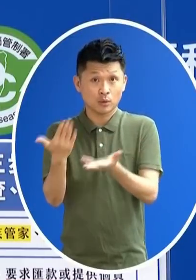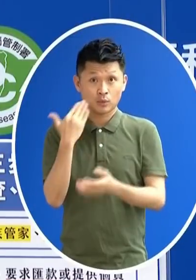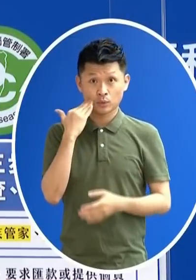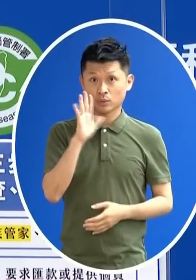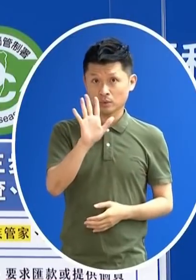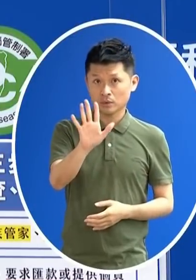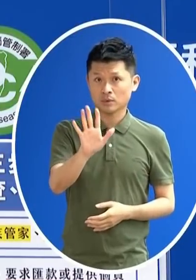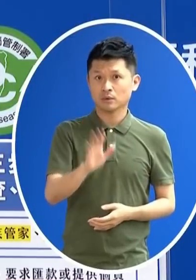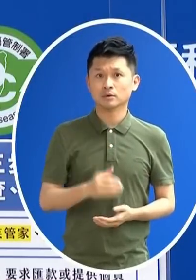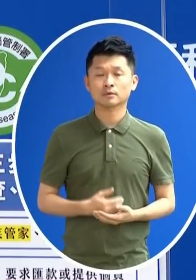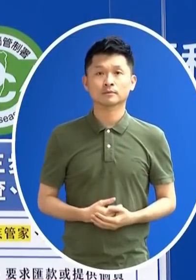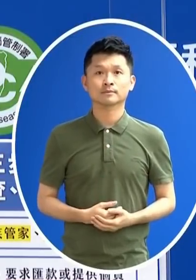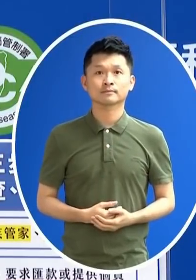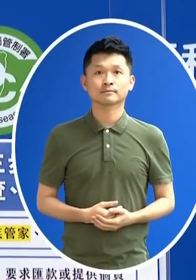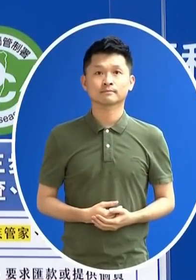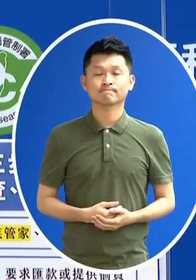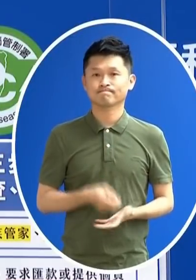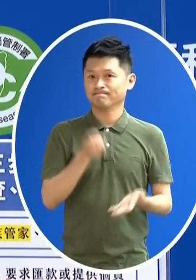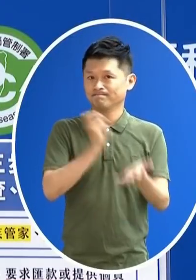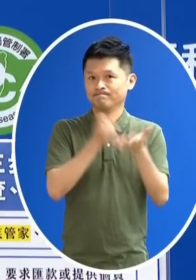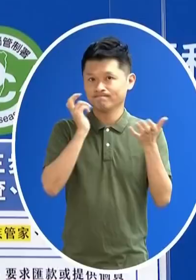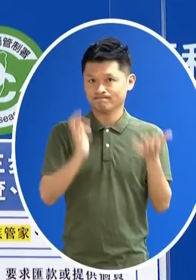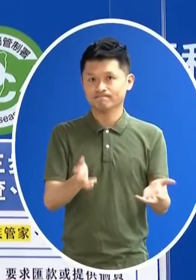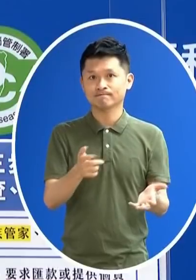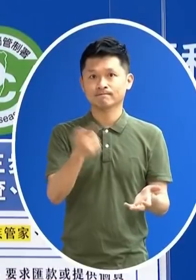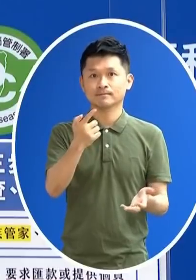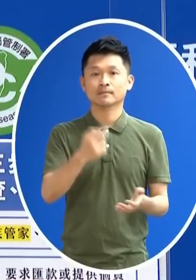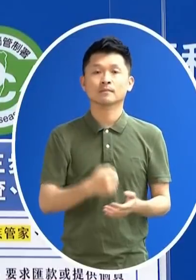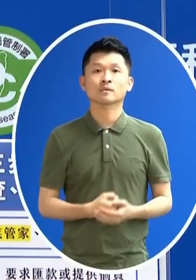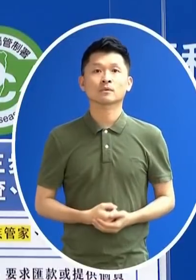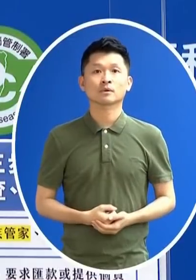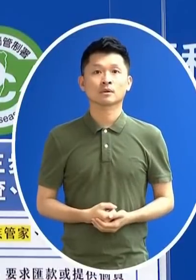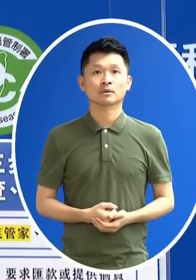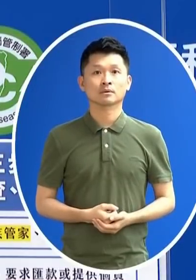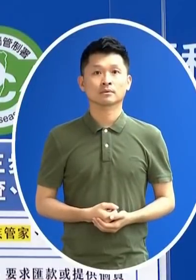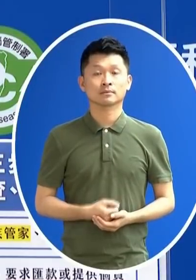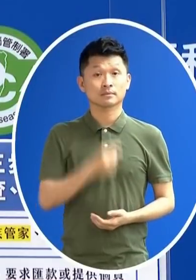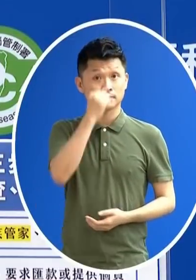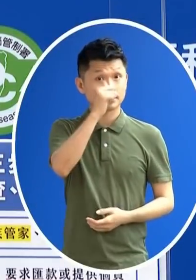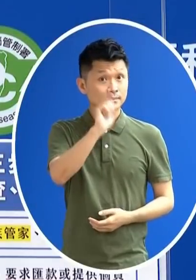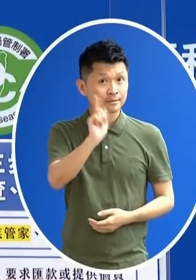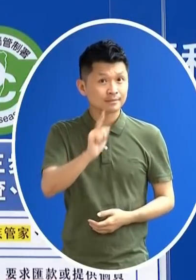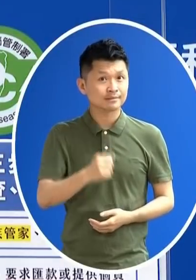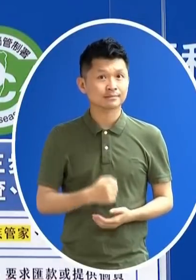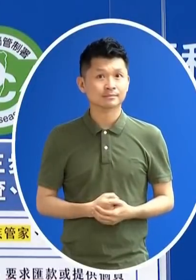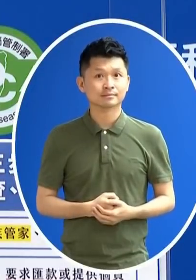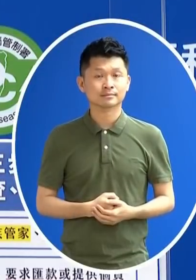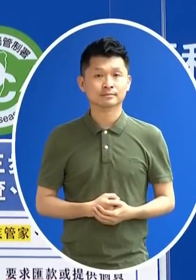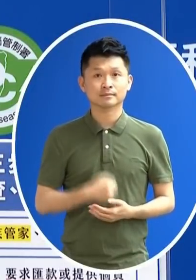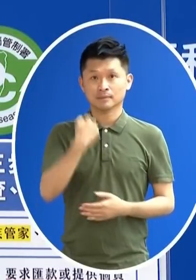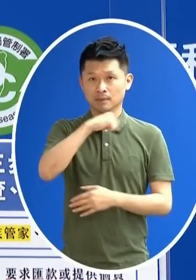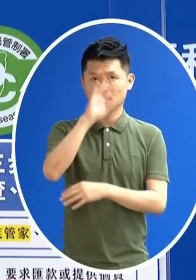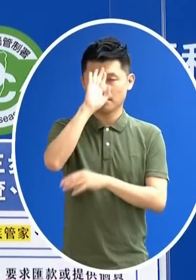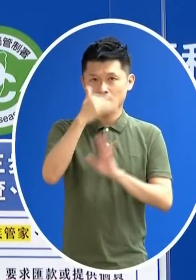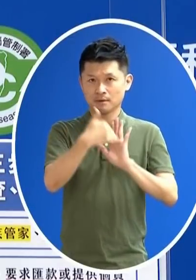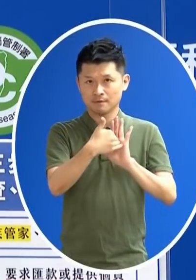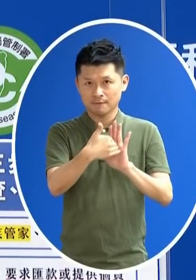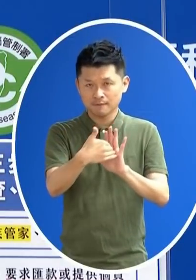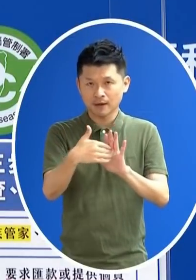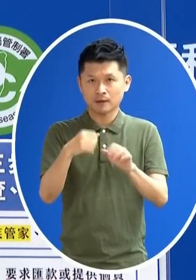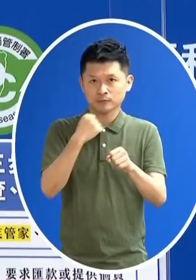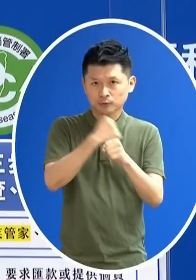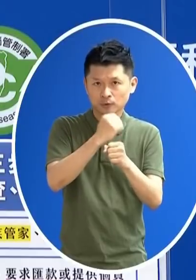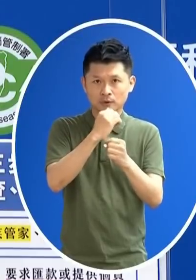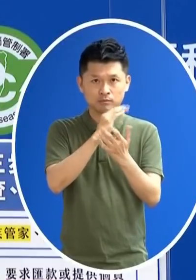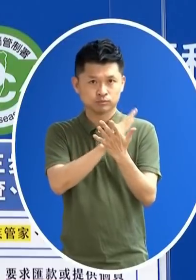是非常严重的一件事情，那尤其干扰了我国在防疫措施上的一些作